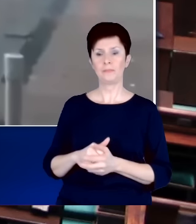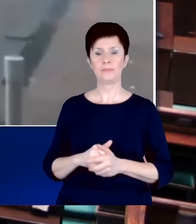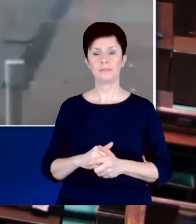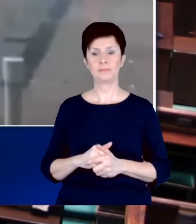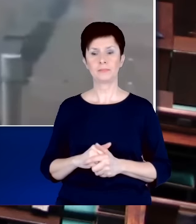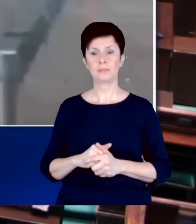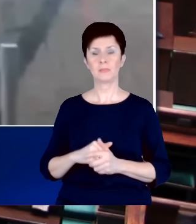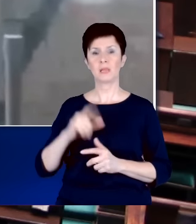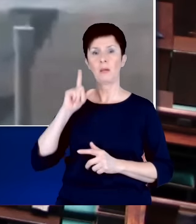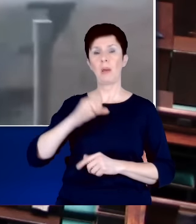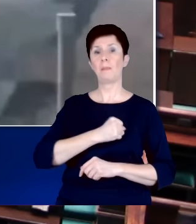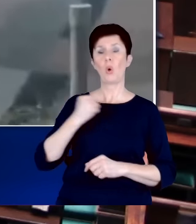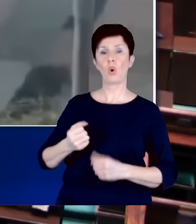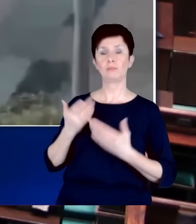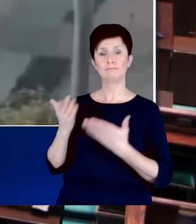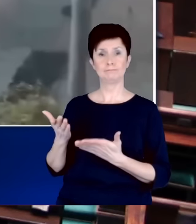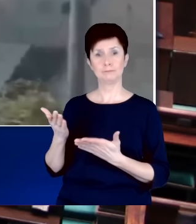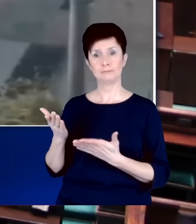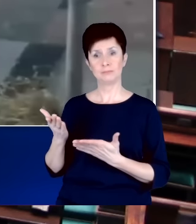są